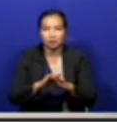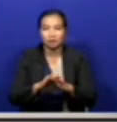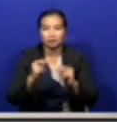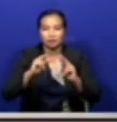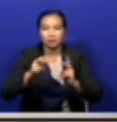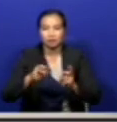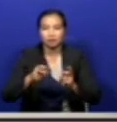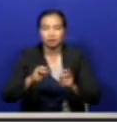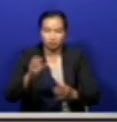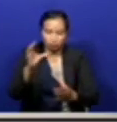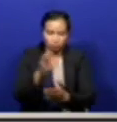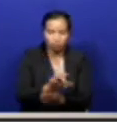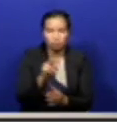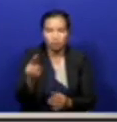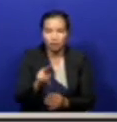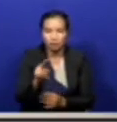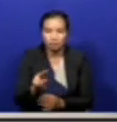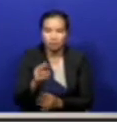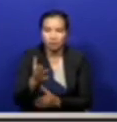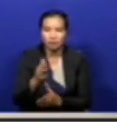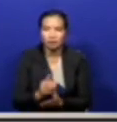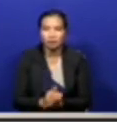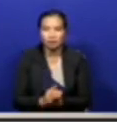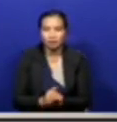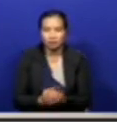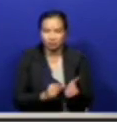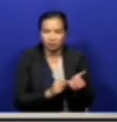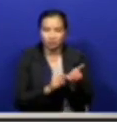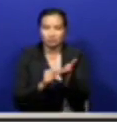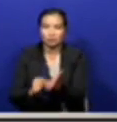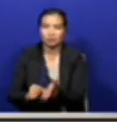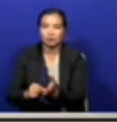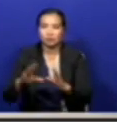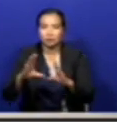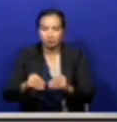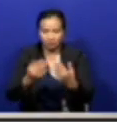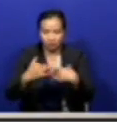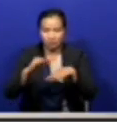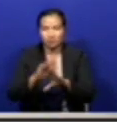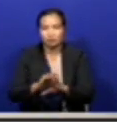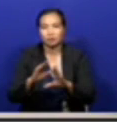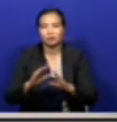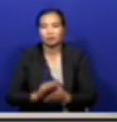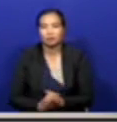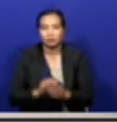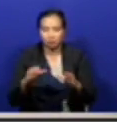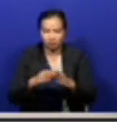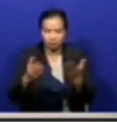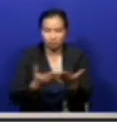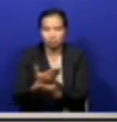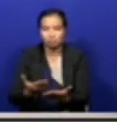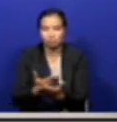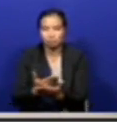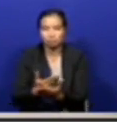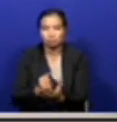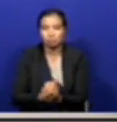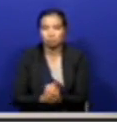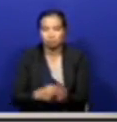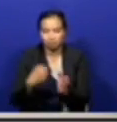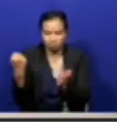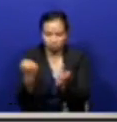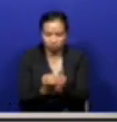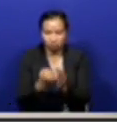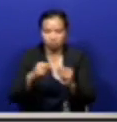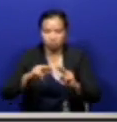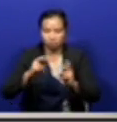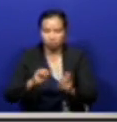ถูกบังคับใช้อยู่ในขั้นตอนที่จะนำเสนอต่อที่ประชุมร่วมเพื่อให้พิจารณาที่จะตราเป็นข้อบังคับการ